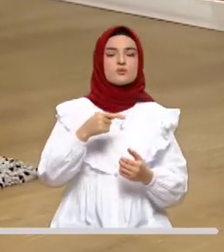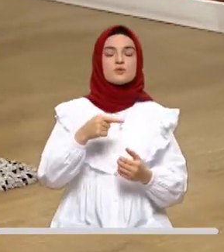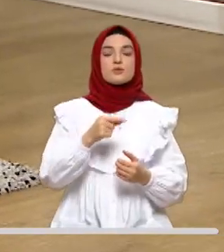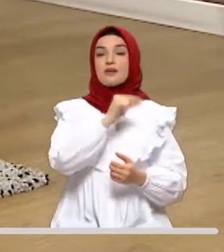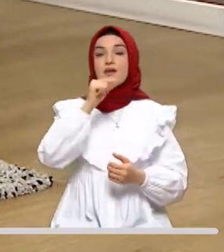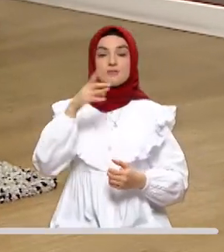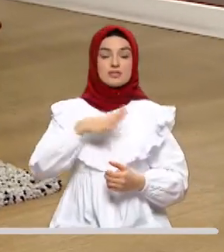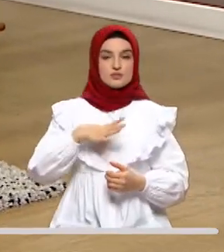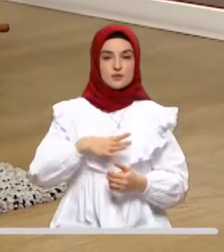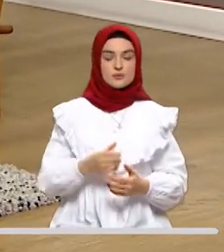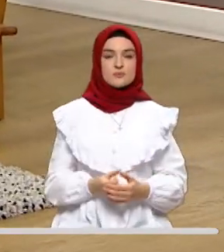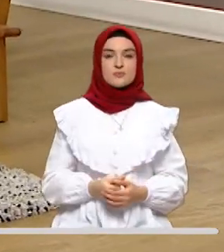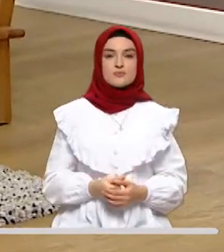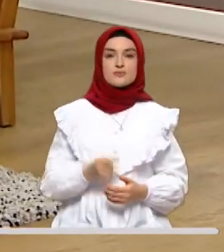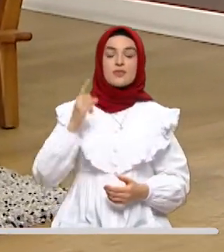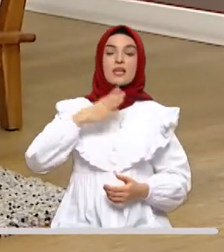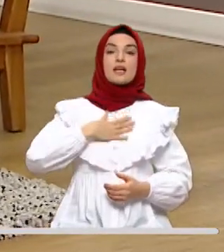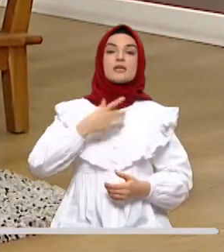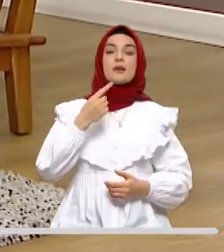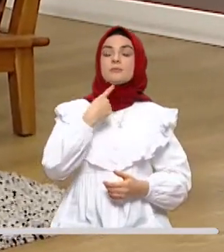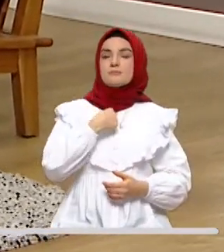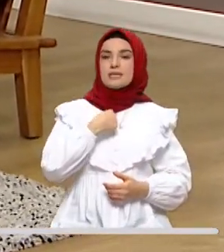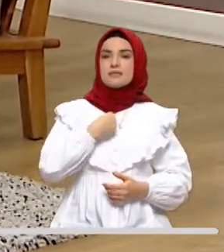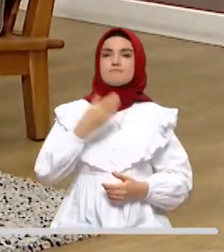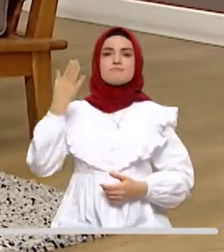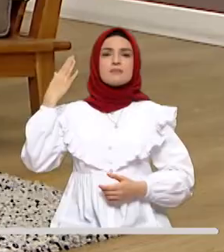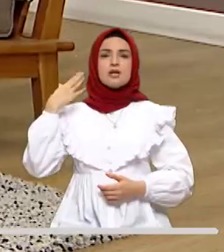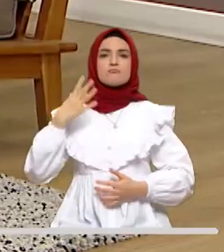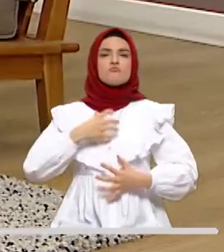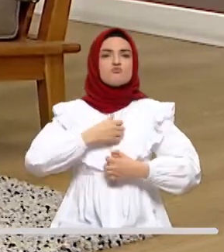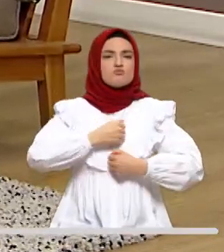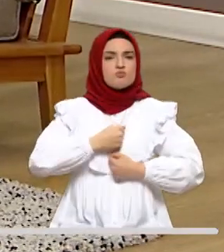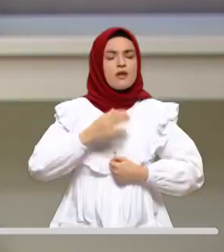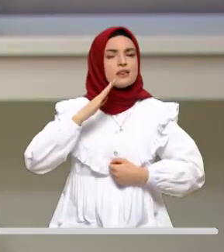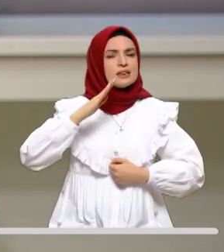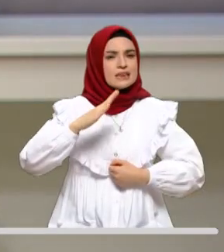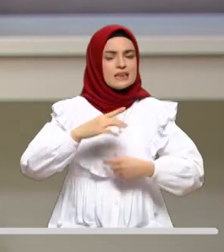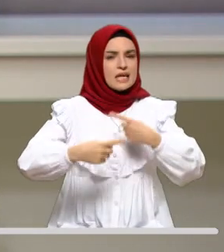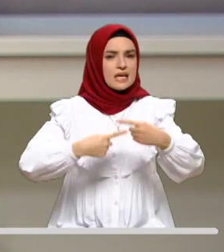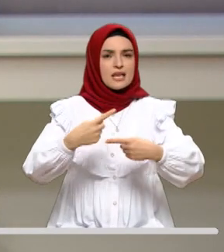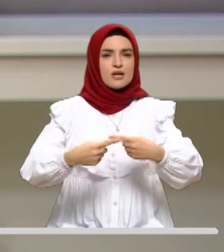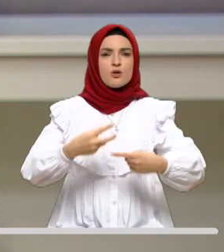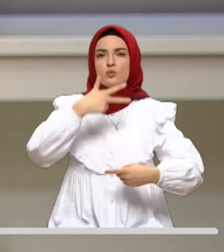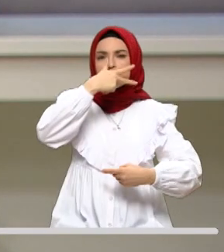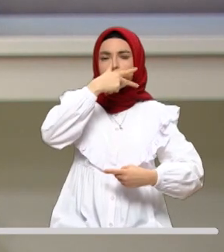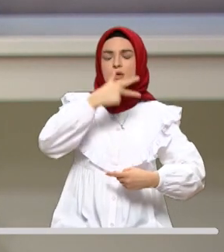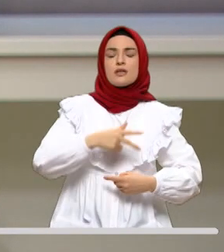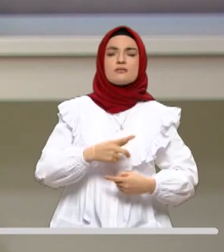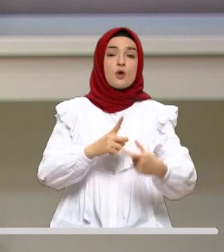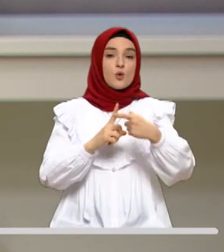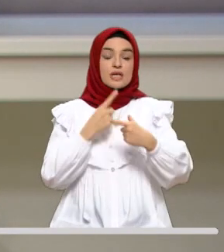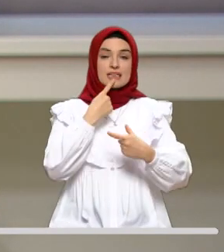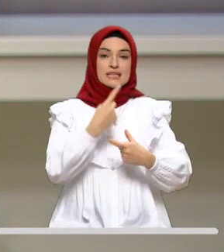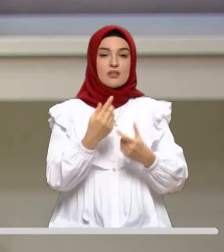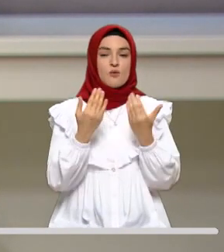o derece güzel. Allah'ım beni geçmişe hayıflanmaktan, geleceğe kaygılanmaktan muhafaza eyle diyor. Evet. Gerçekten evet. O kadar güzel böyle o İbnül